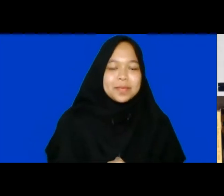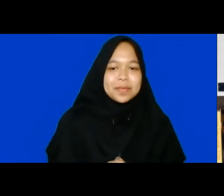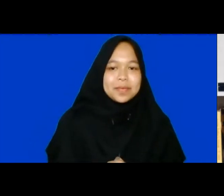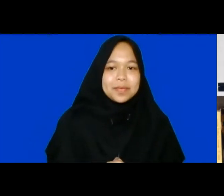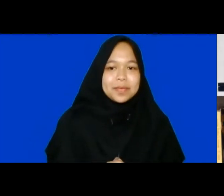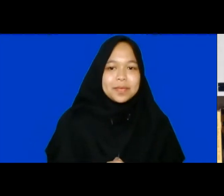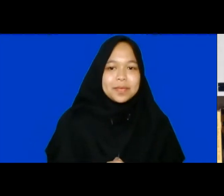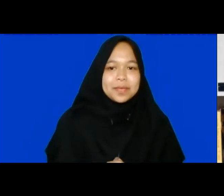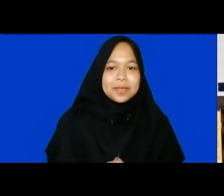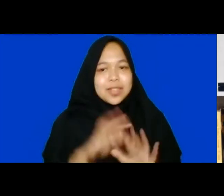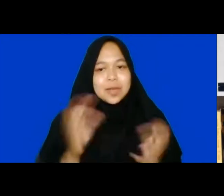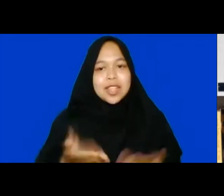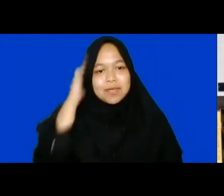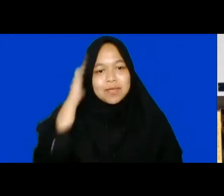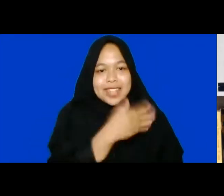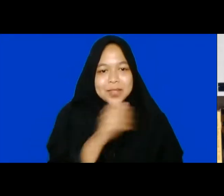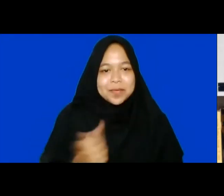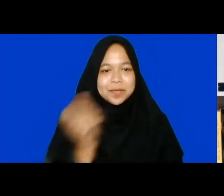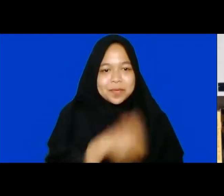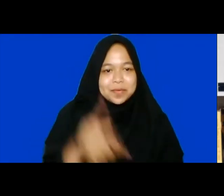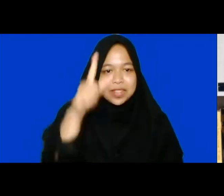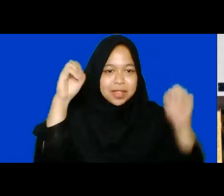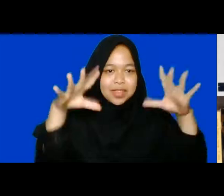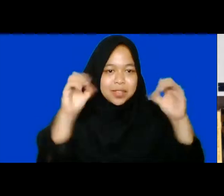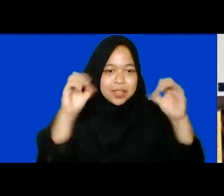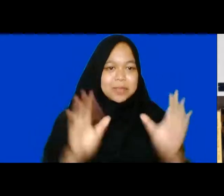Wassalamualaikum warahmatullahi wabarakatuh.